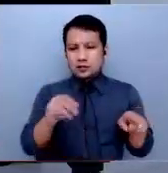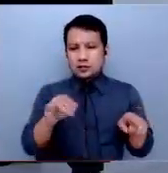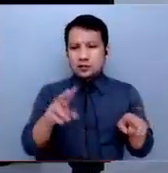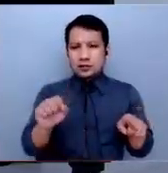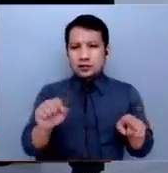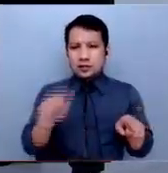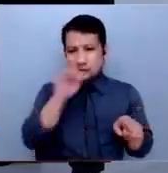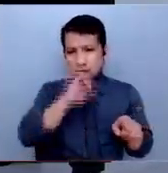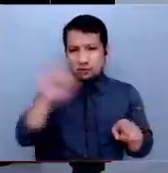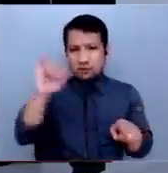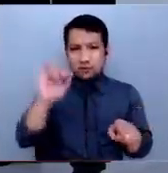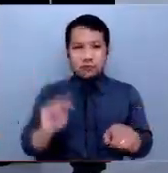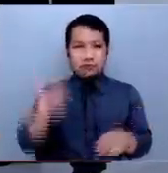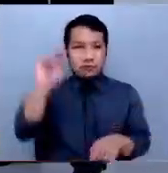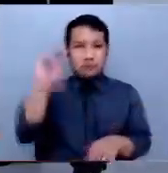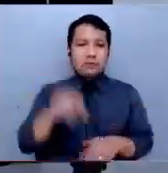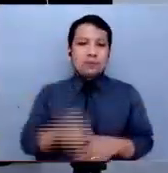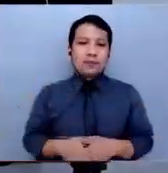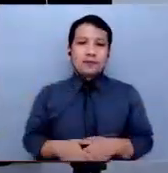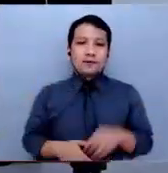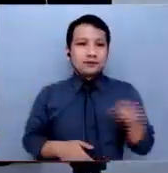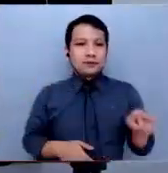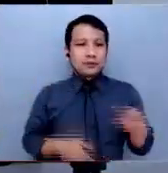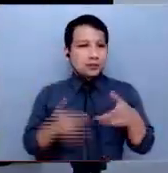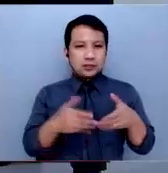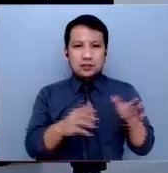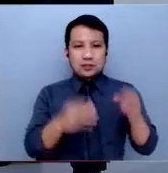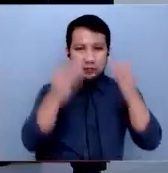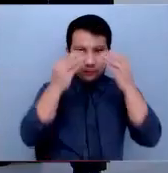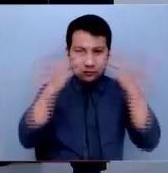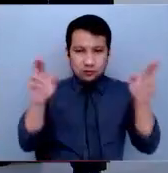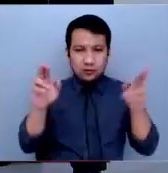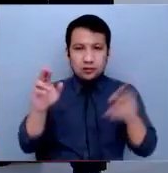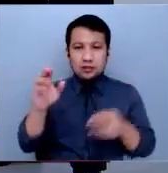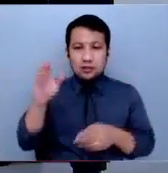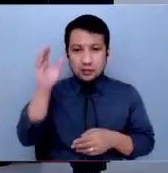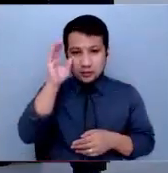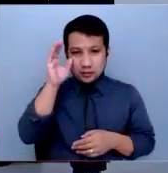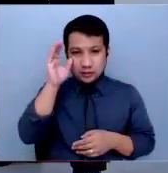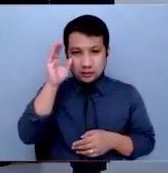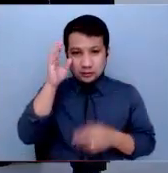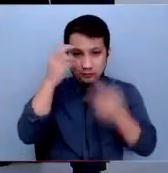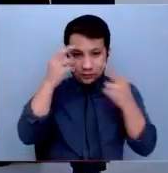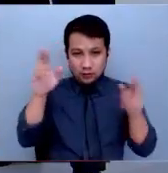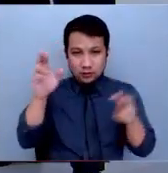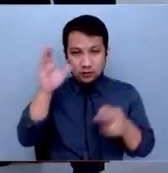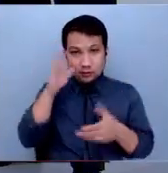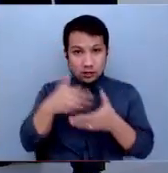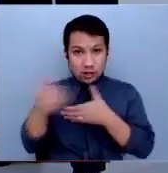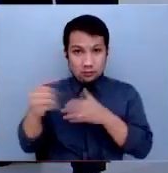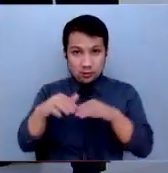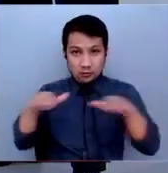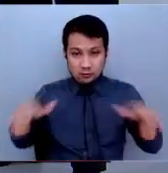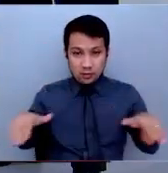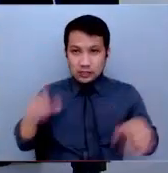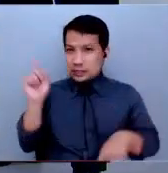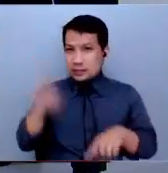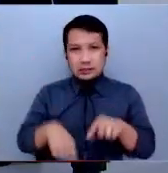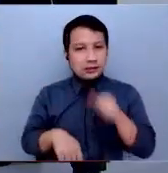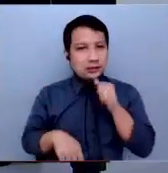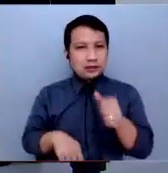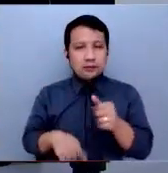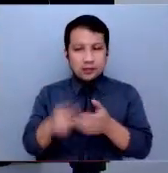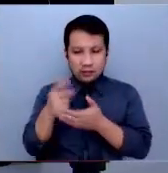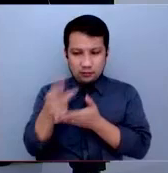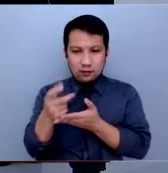doon po sa Norte, hindi na pinapayagan ni Mayor Chavit Singson ang paglabas ng bahay ng mga hindi pa rin bakunado. Si Singson din